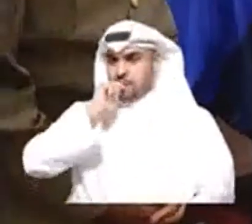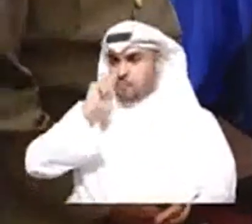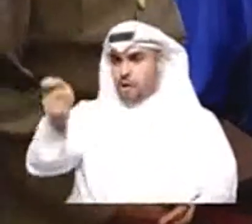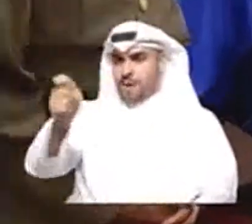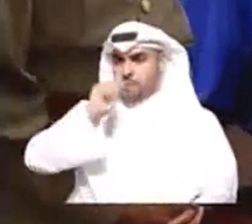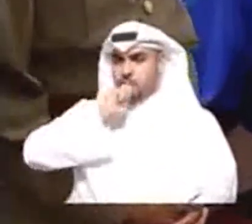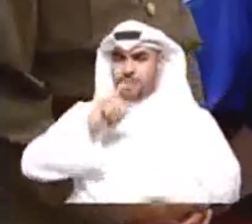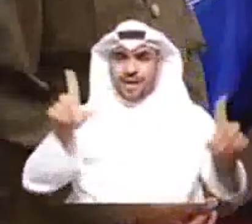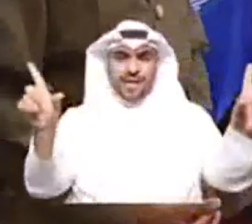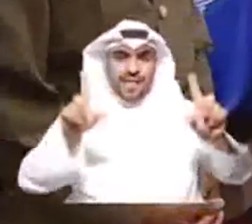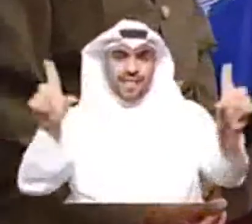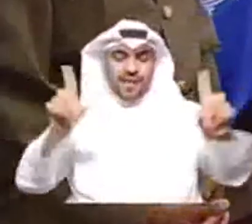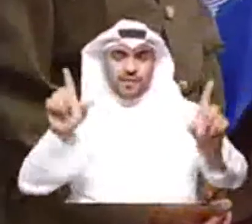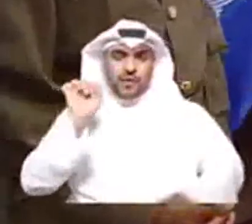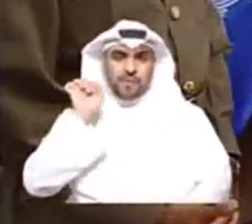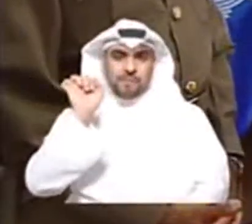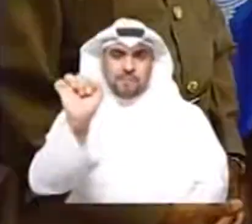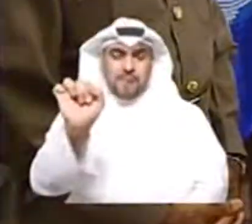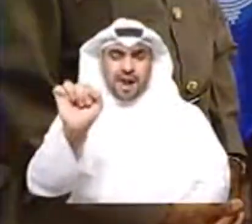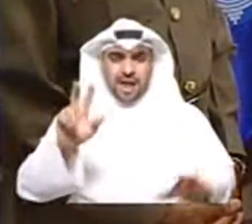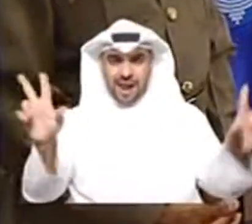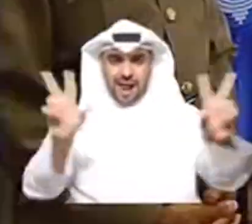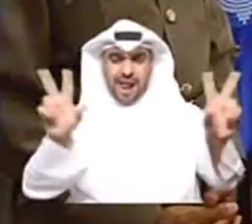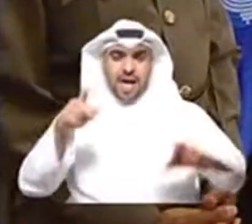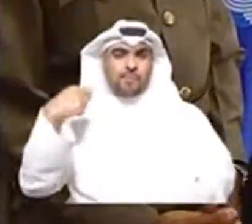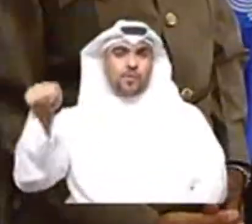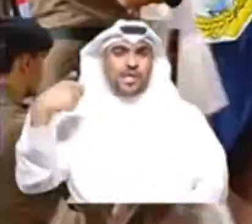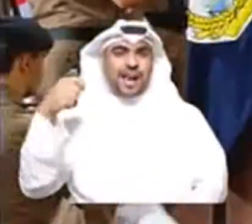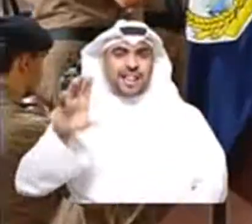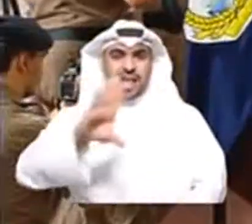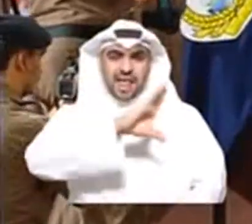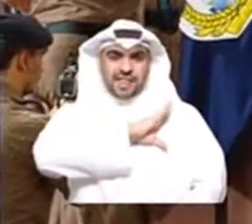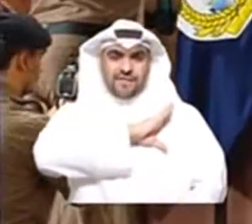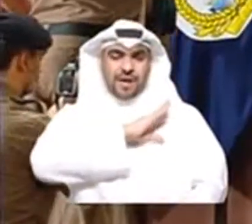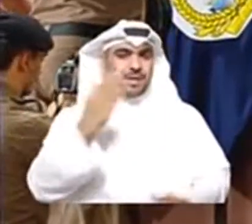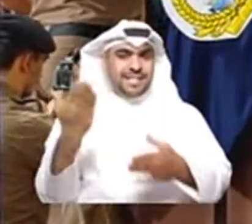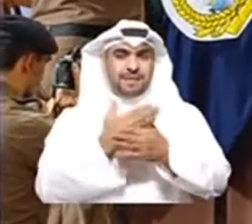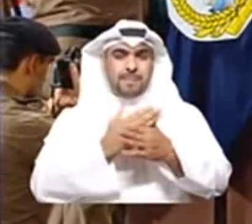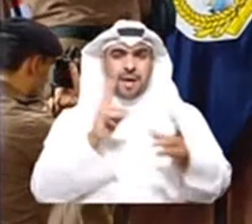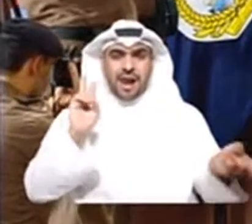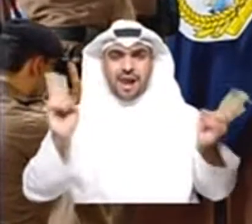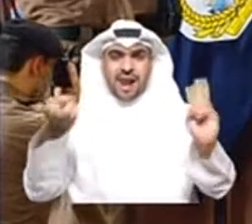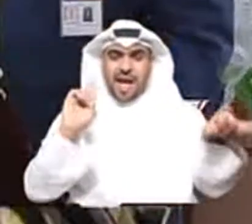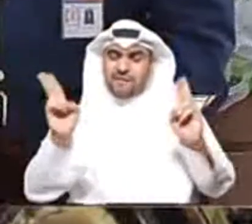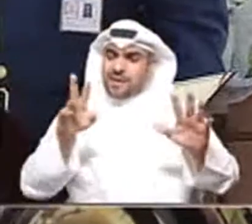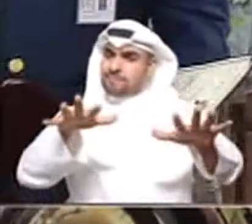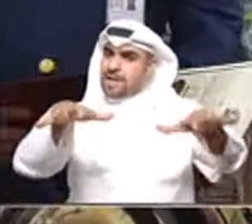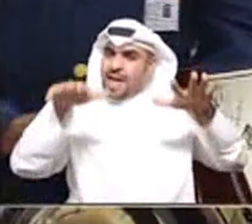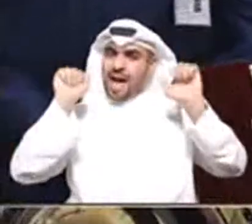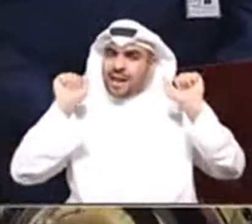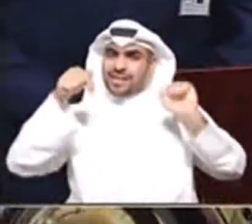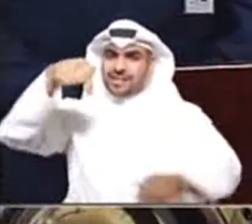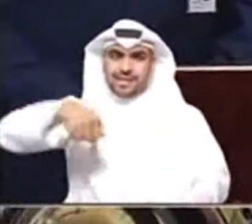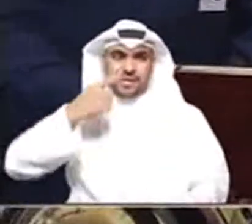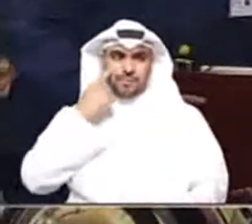عن مديرية التوجيه المعنوي والعلاقات العامة بوزارة الدفاع بمناسبة احتفال الكلية بتخريج دورة القيادة